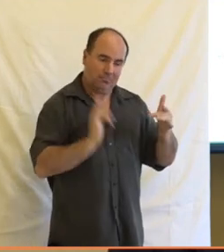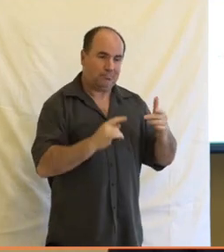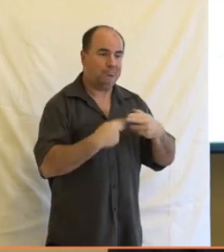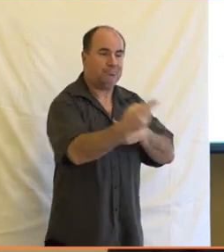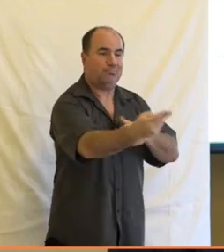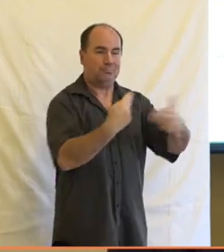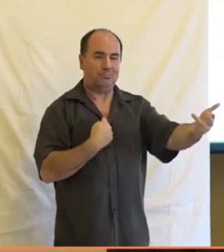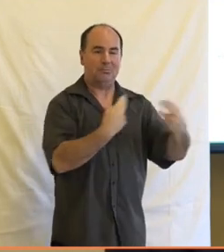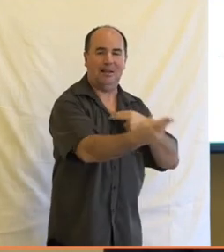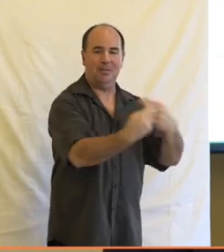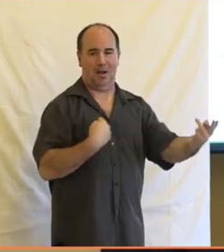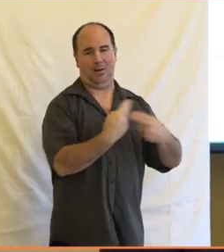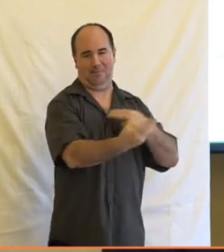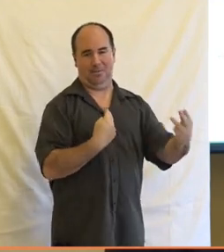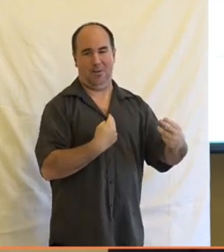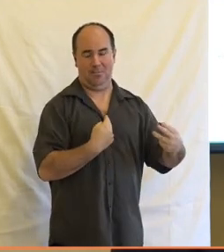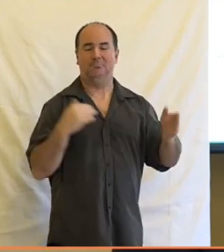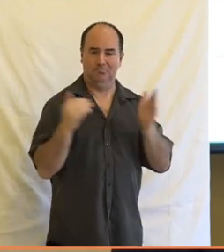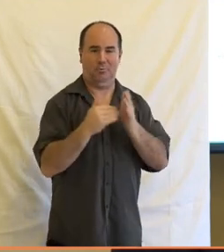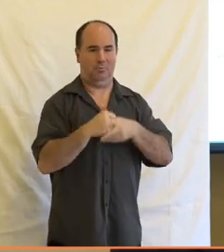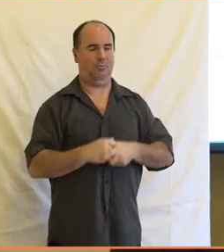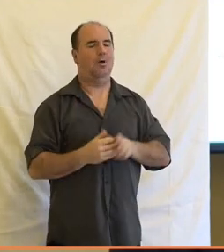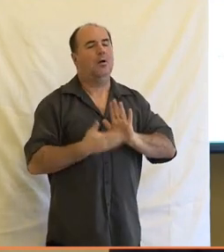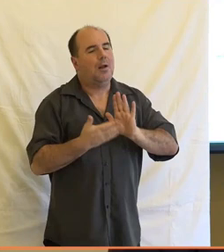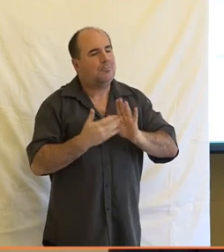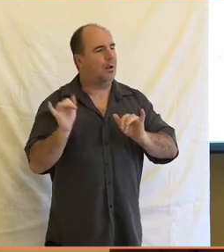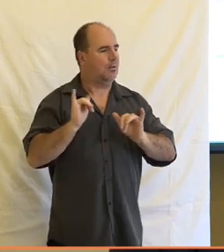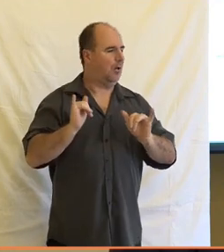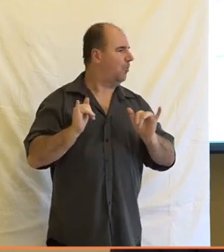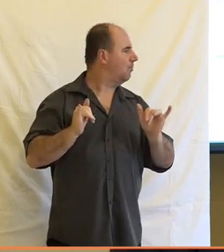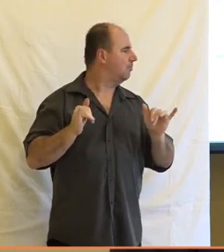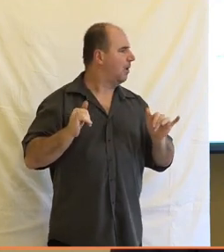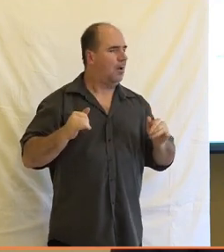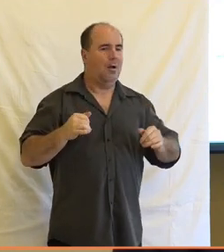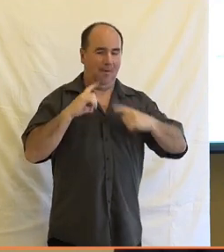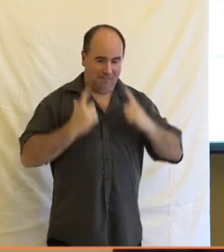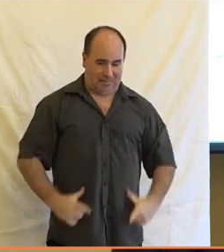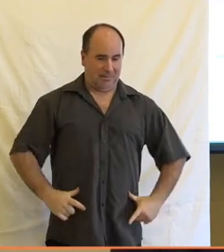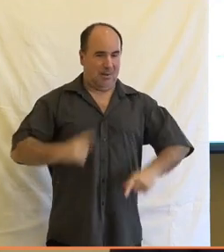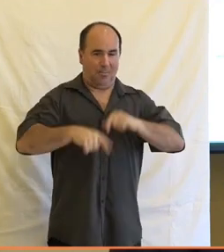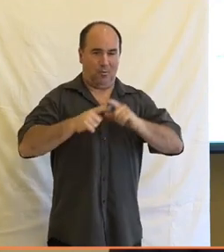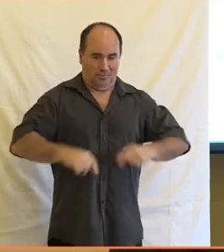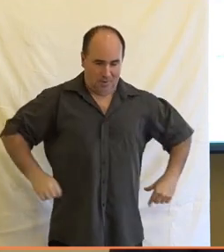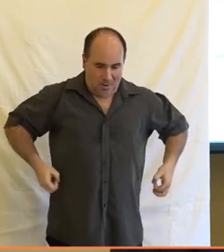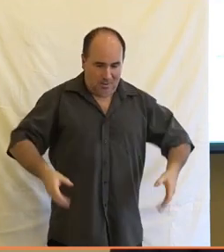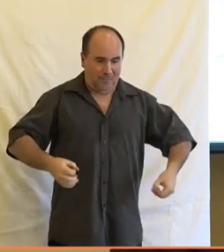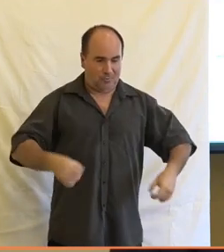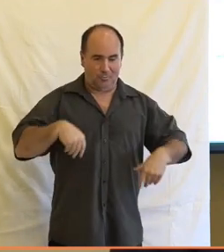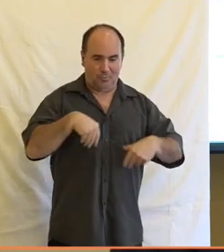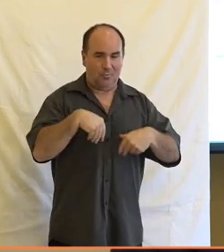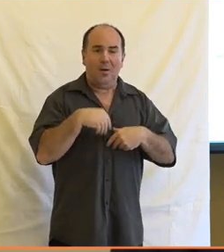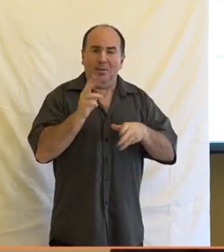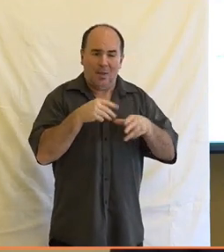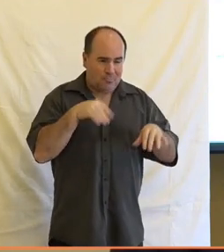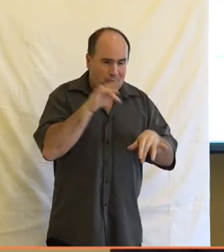nějaké motorické problémy, nemůže třeba ovládat rozhraní myší nebo